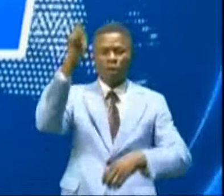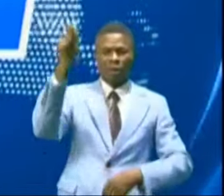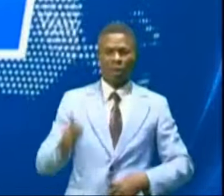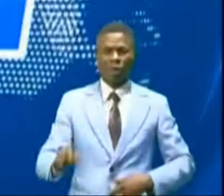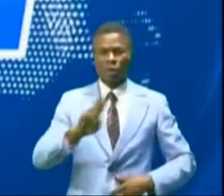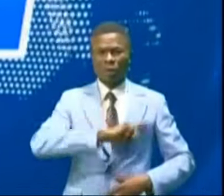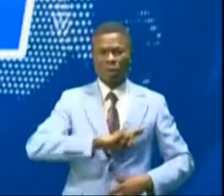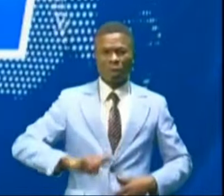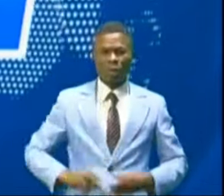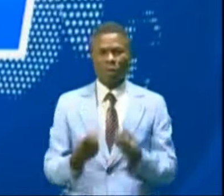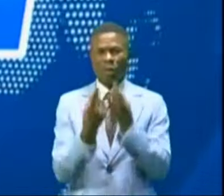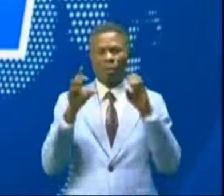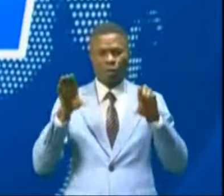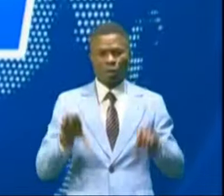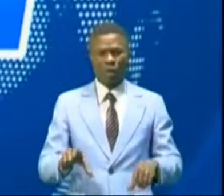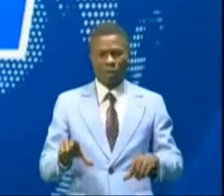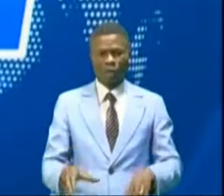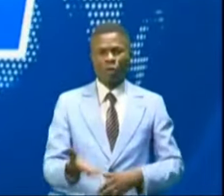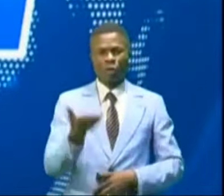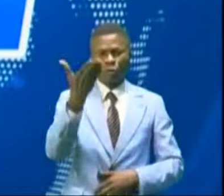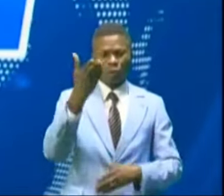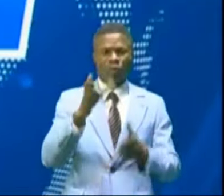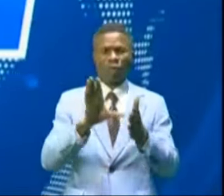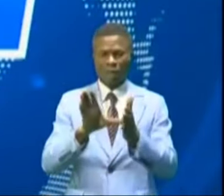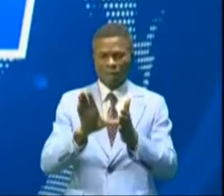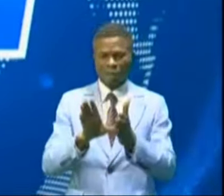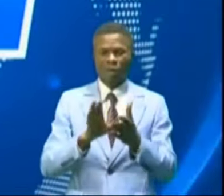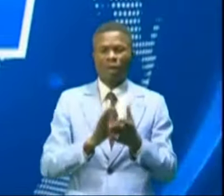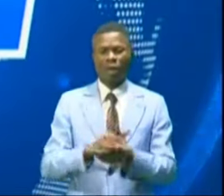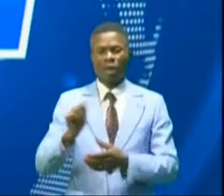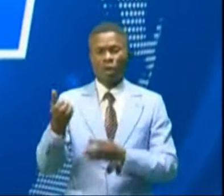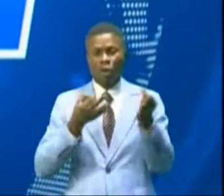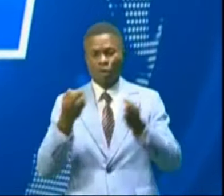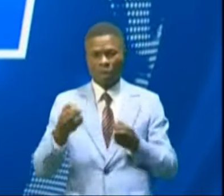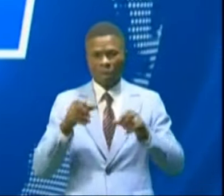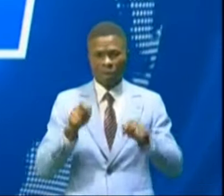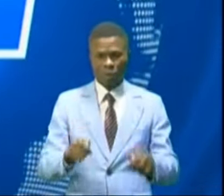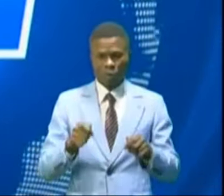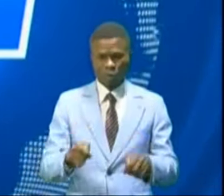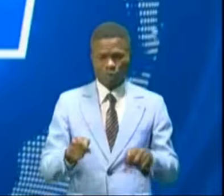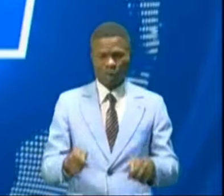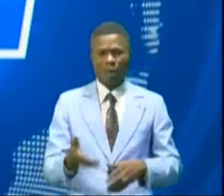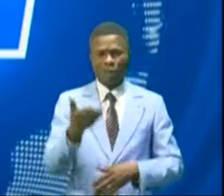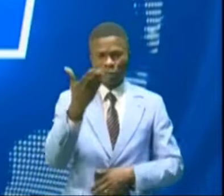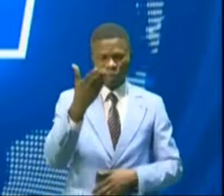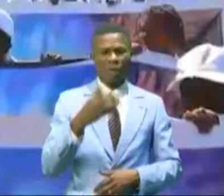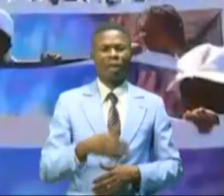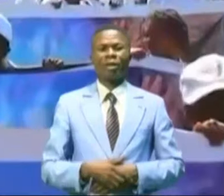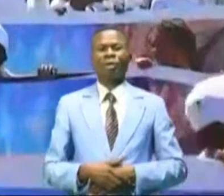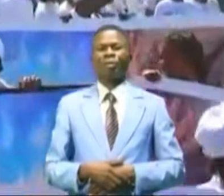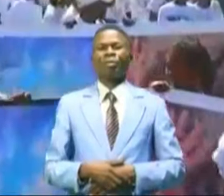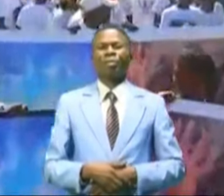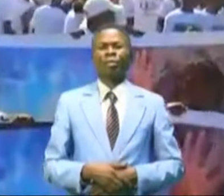forces armées de la République démocratique du Congo. D'autres précisions avec Cédric Kenina.